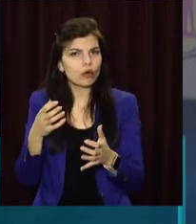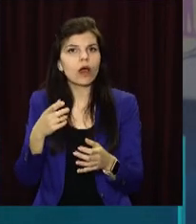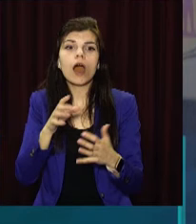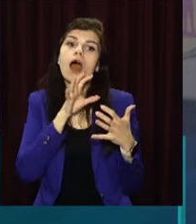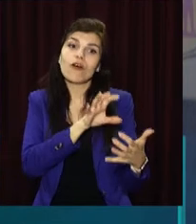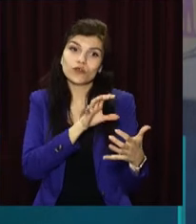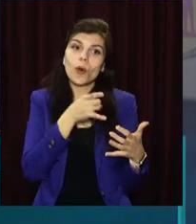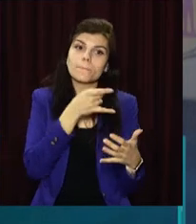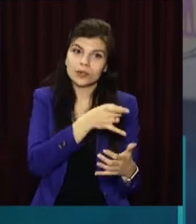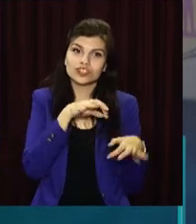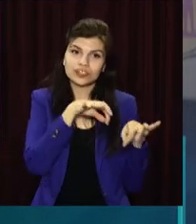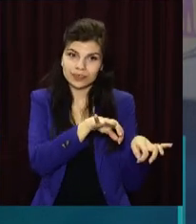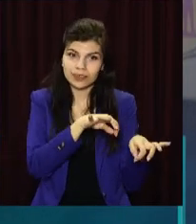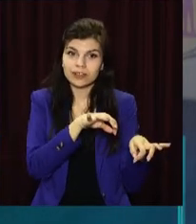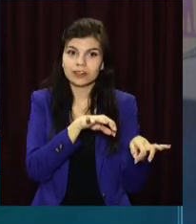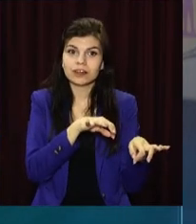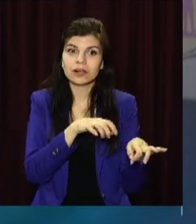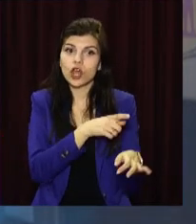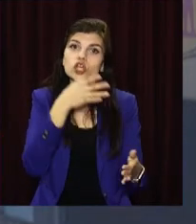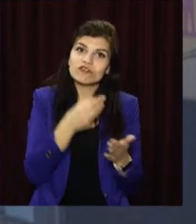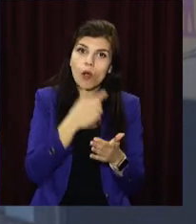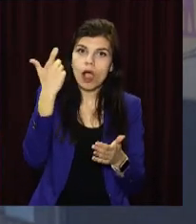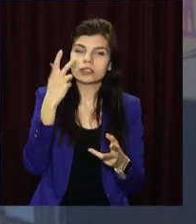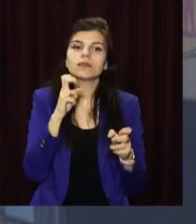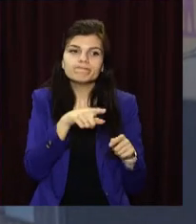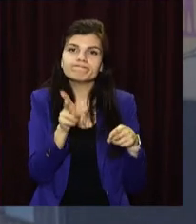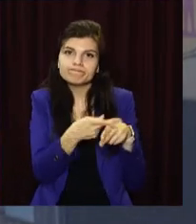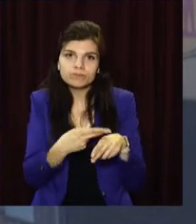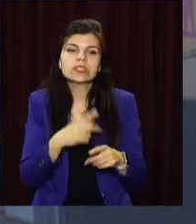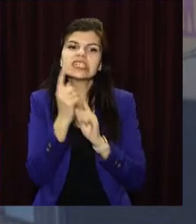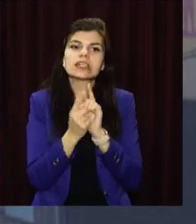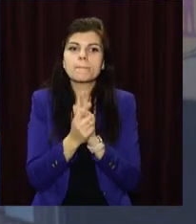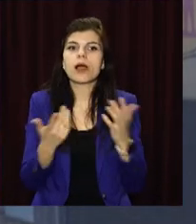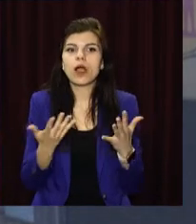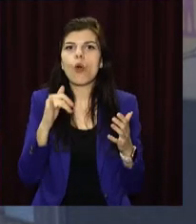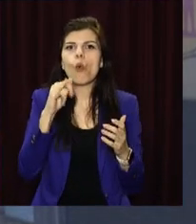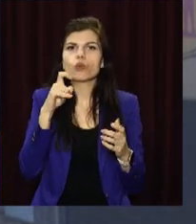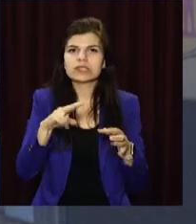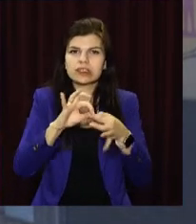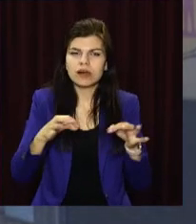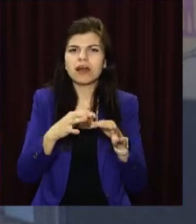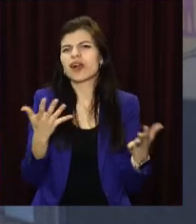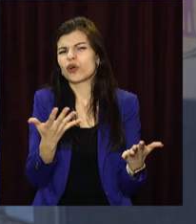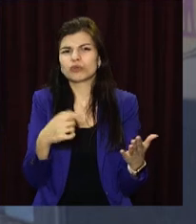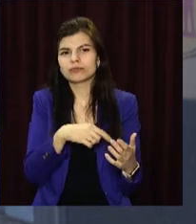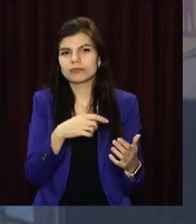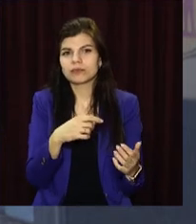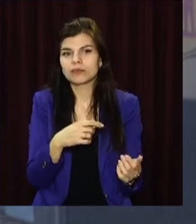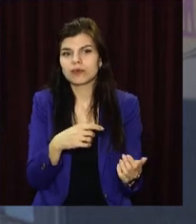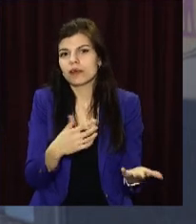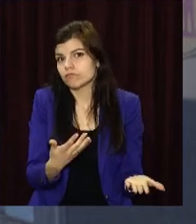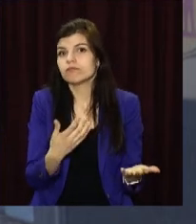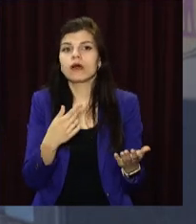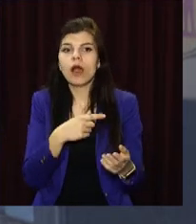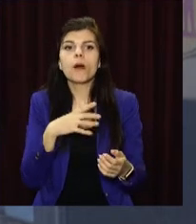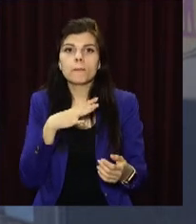Автобусні, автомобільні перевозчики своє господарство приводять в порядок, заміняють якісь вузли, агрегати. Там. Опять же,